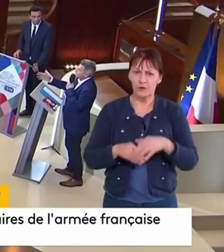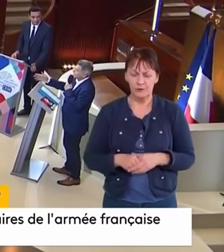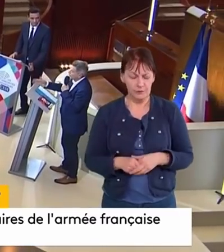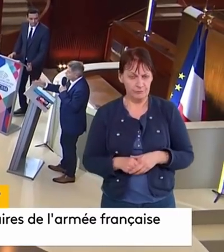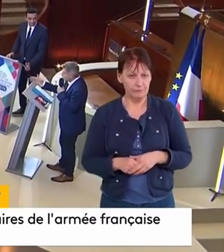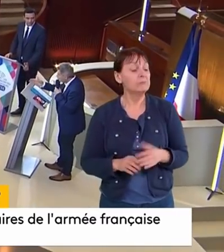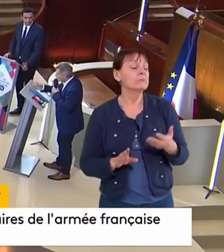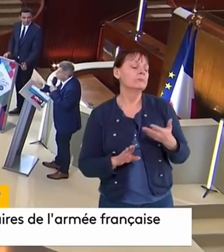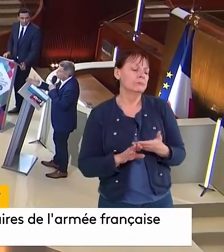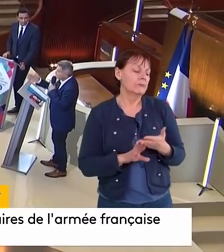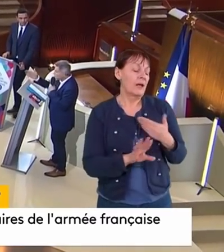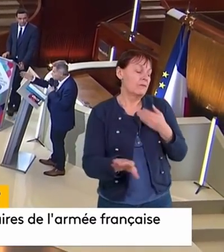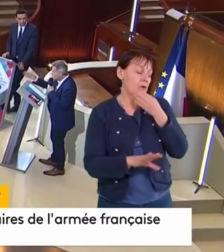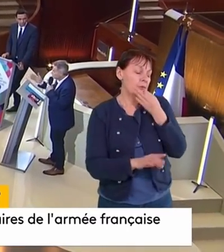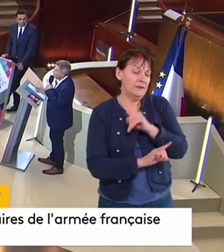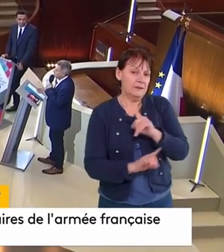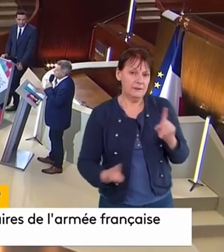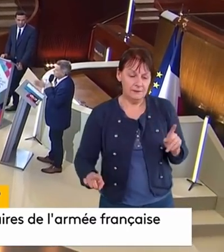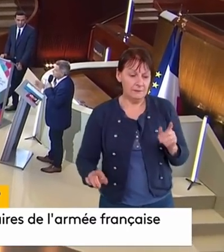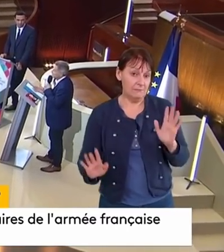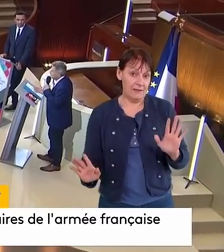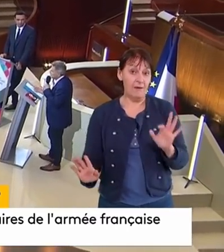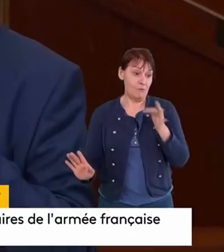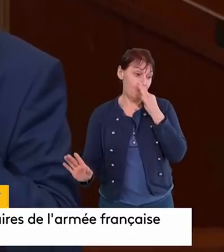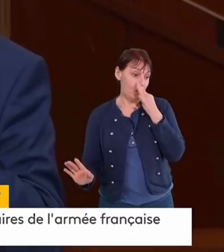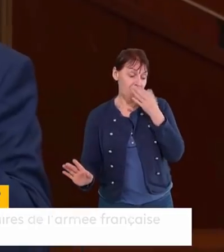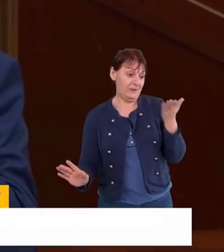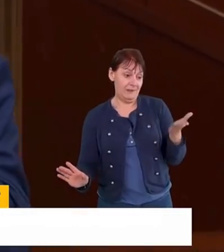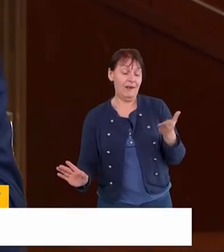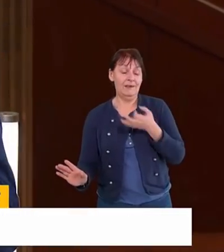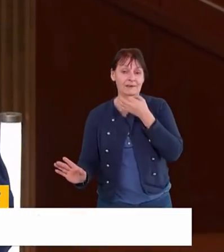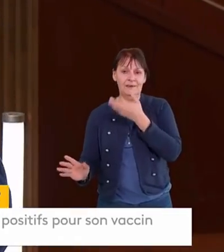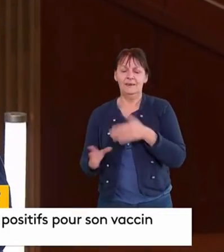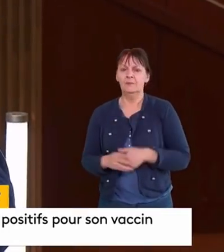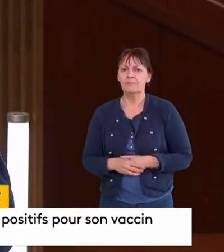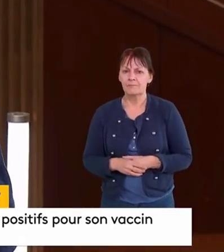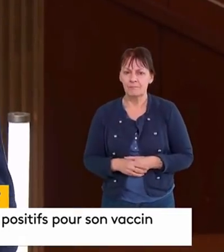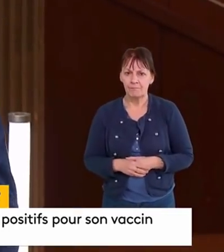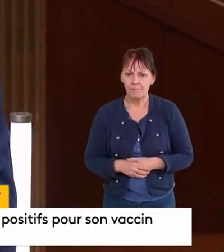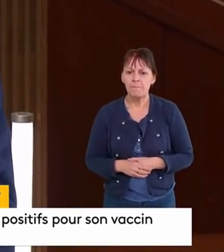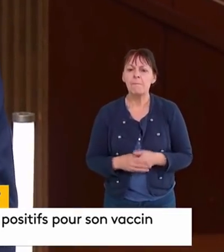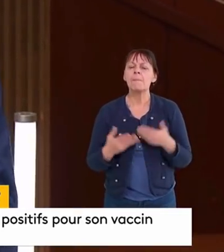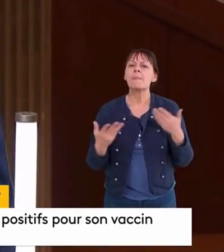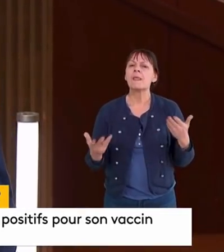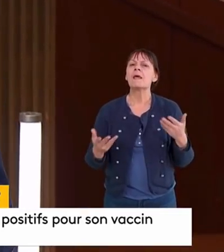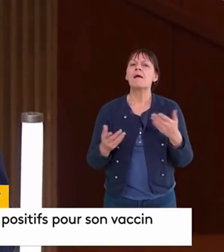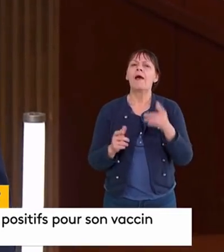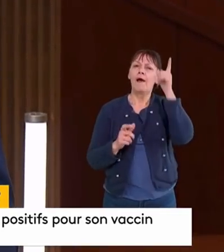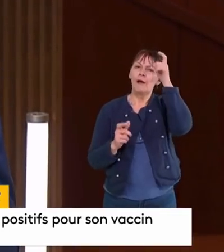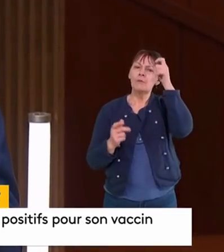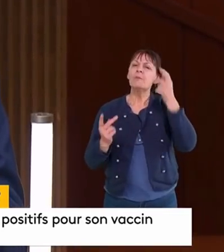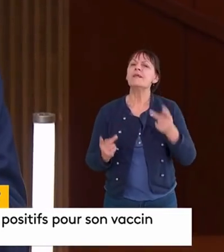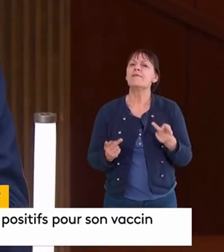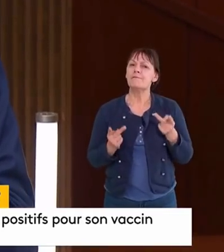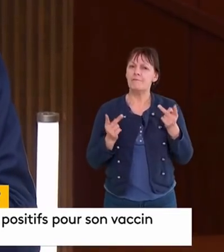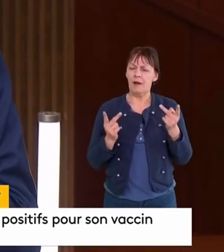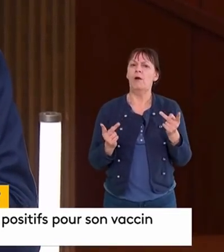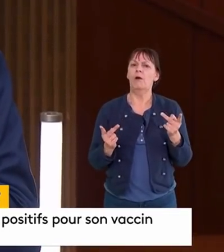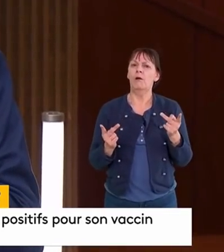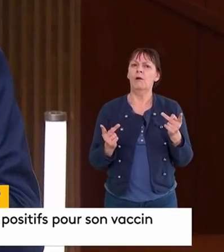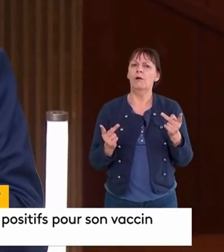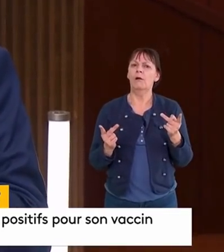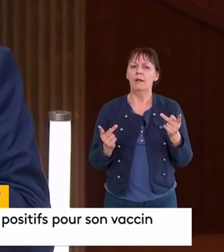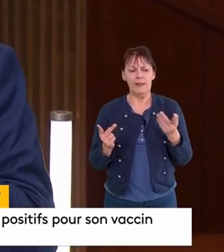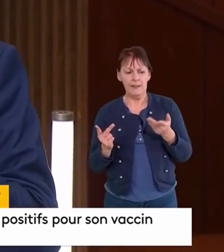dit tout à l'heure, du coup, vous me donnez l'occasion de le dire. Pour dire l'attachement aux valeurs de la République et l'importance que j'accorde